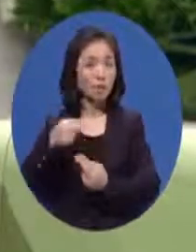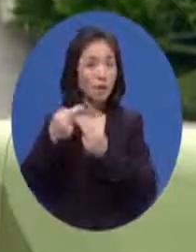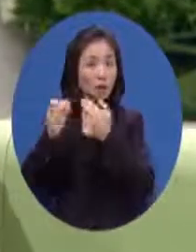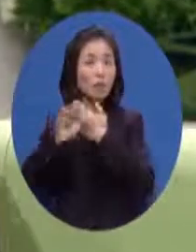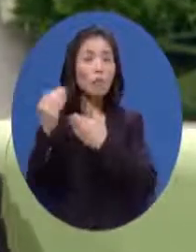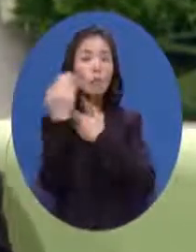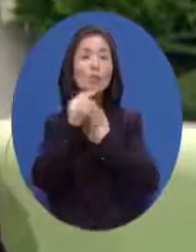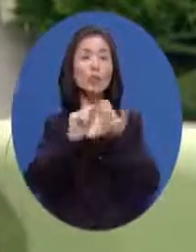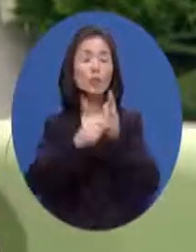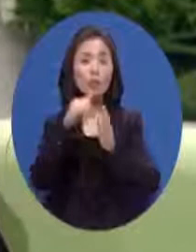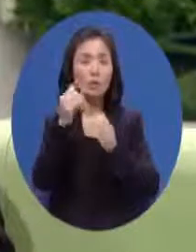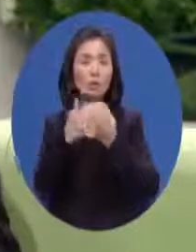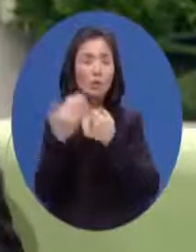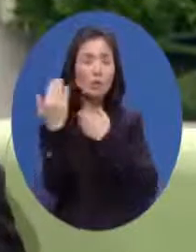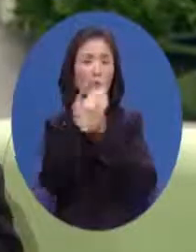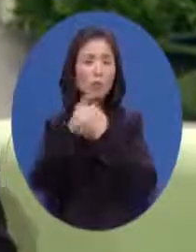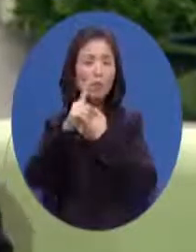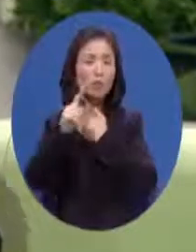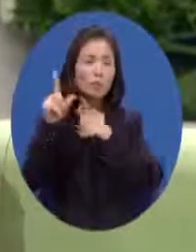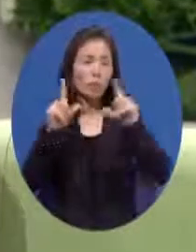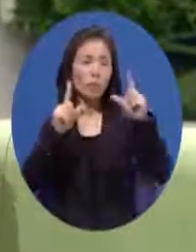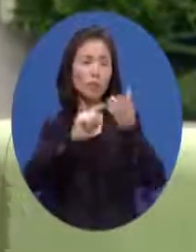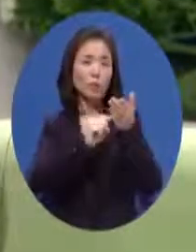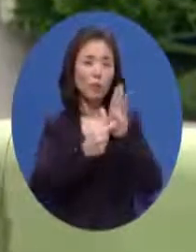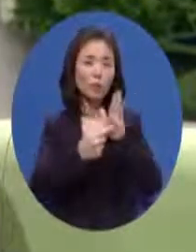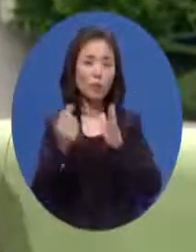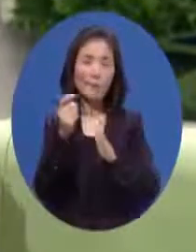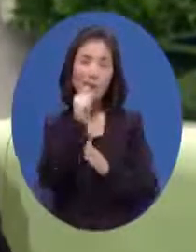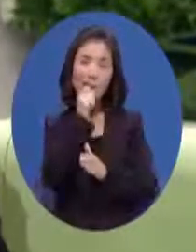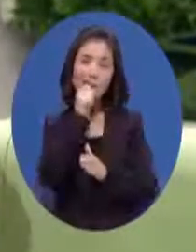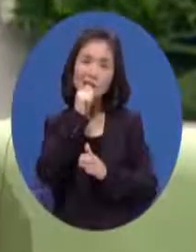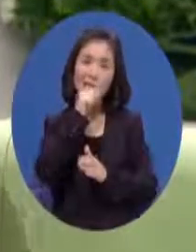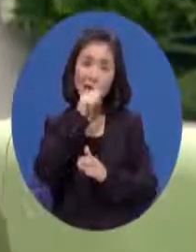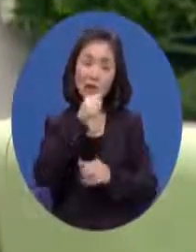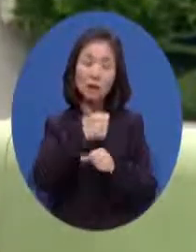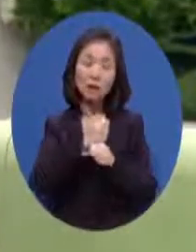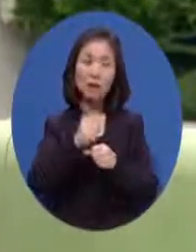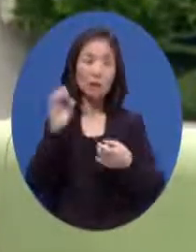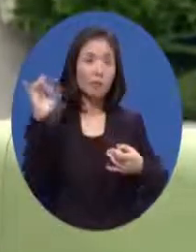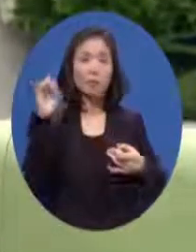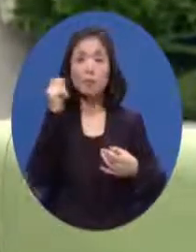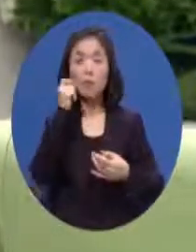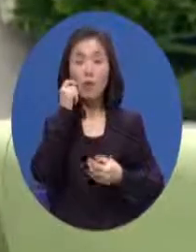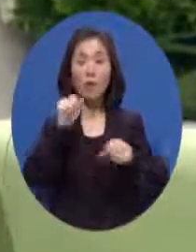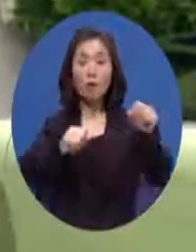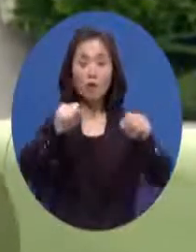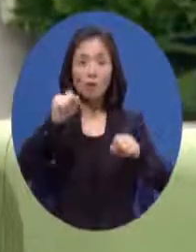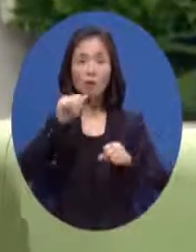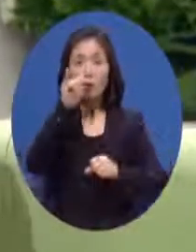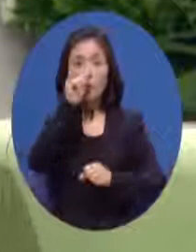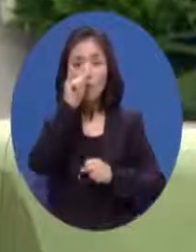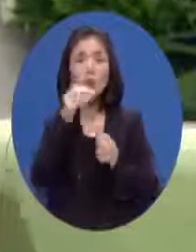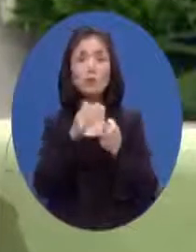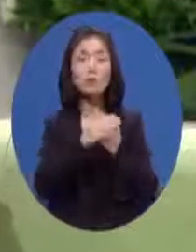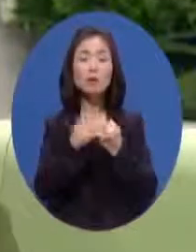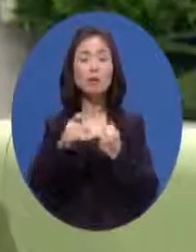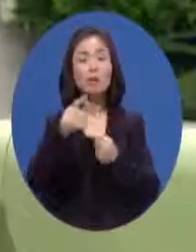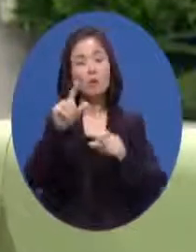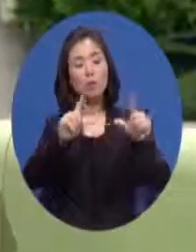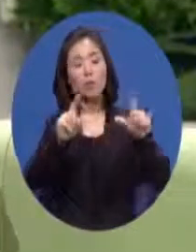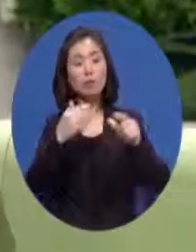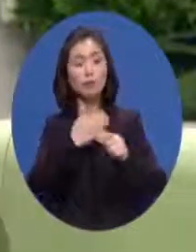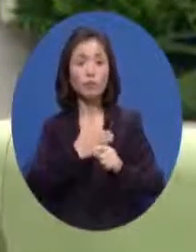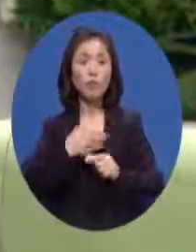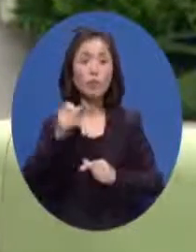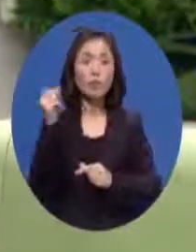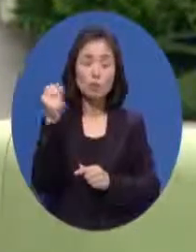많기 때문에 몸으로 어떤 증상을 나타내거나 막 이렇게 뭐 손톱을 물어뜯는다거나 가만히 있지 못하는 행동을 보이니까 이렇게